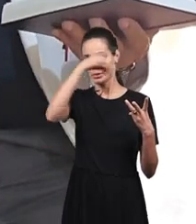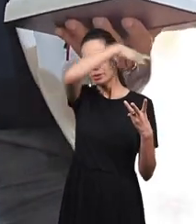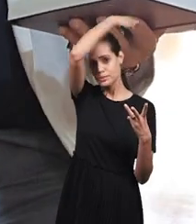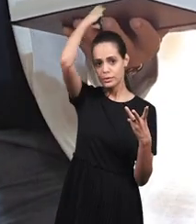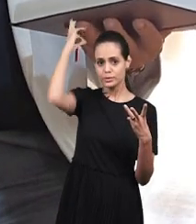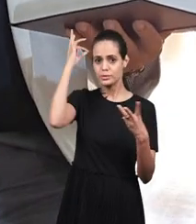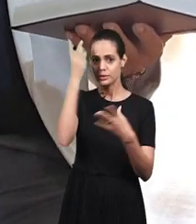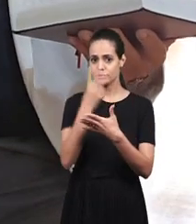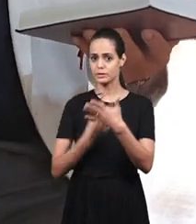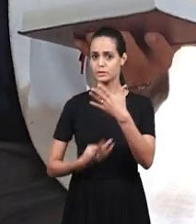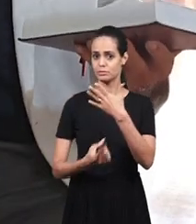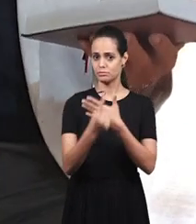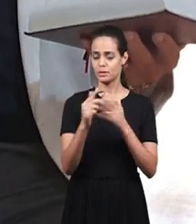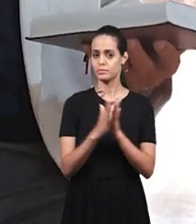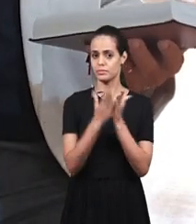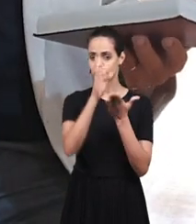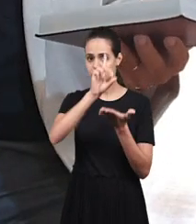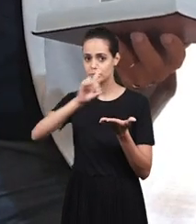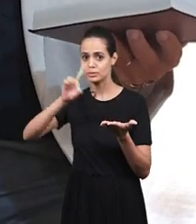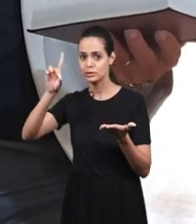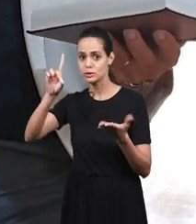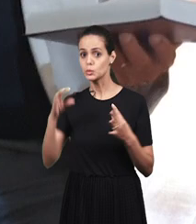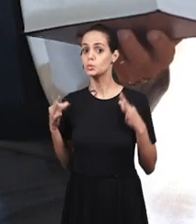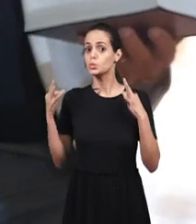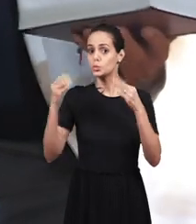C'est le Père, le Fils et le Saint-Esprit.